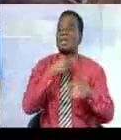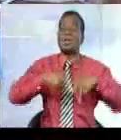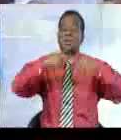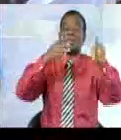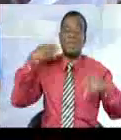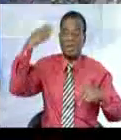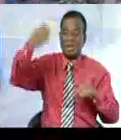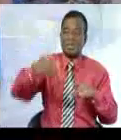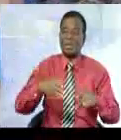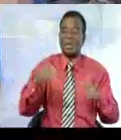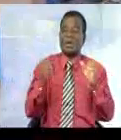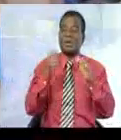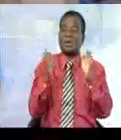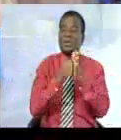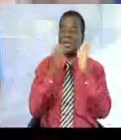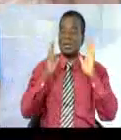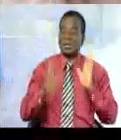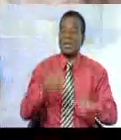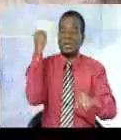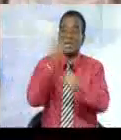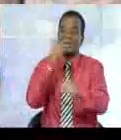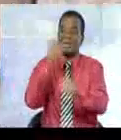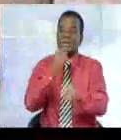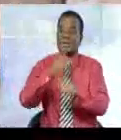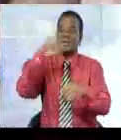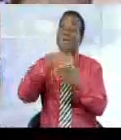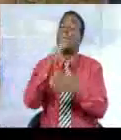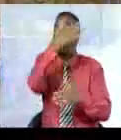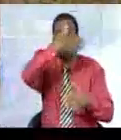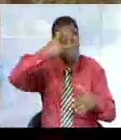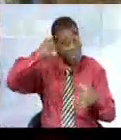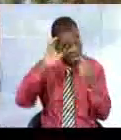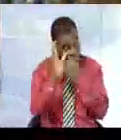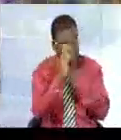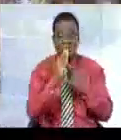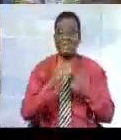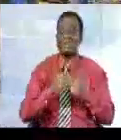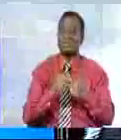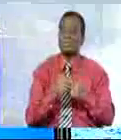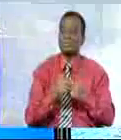permettra aux écoliers de Ngrakonde de travailler dans de meilleures conditions.